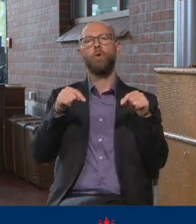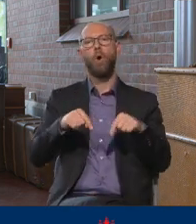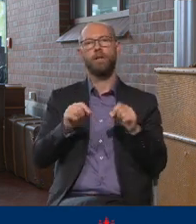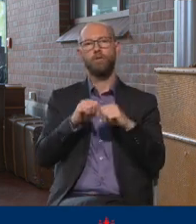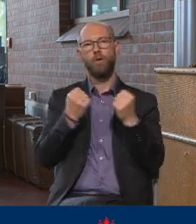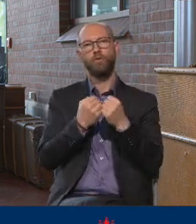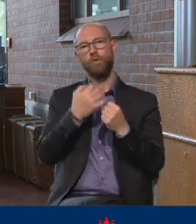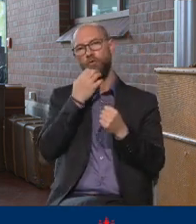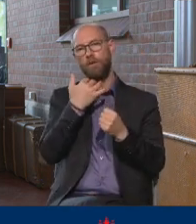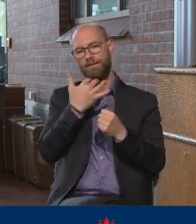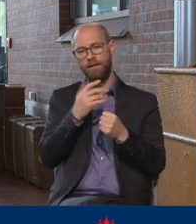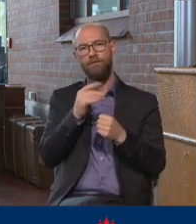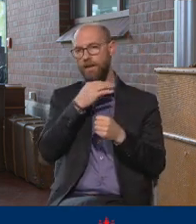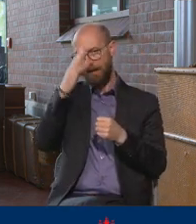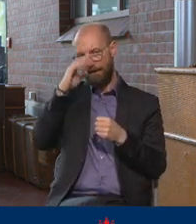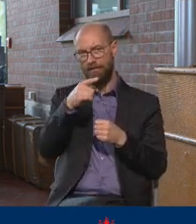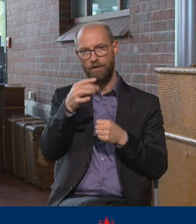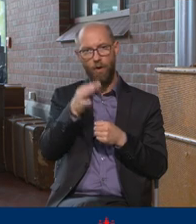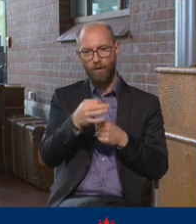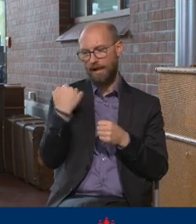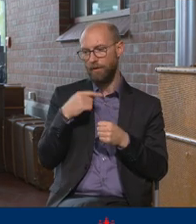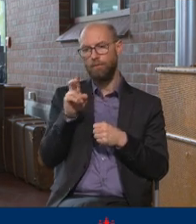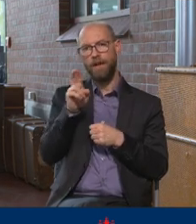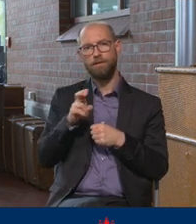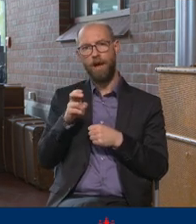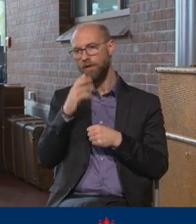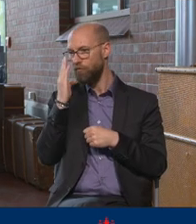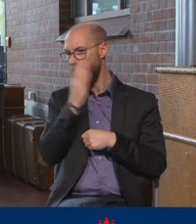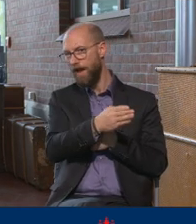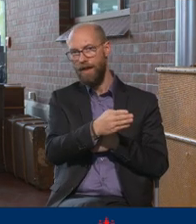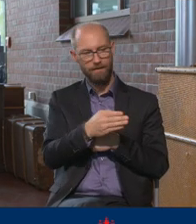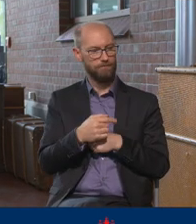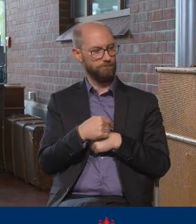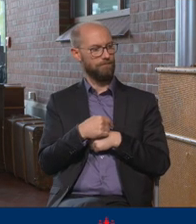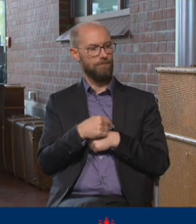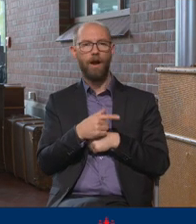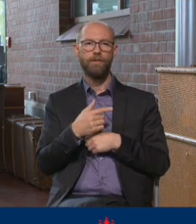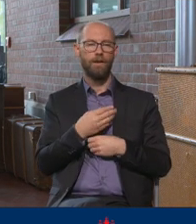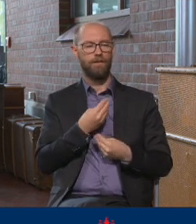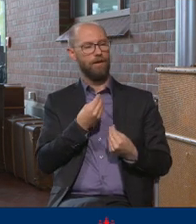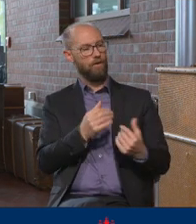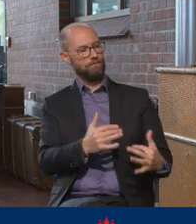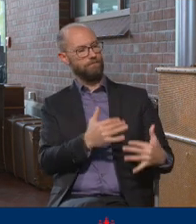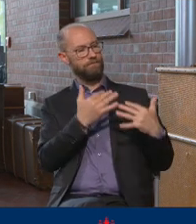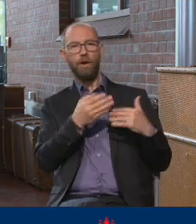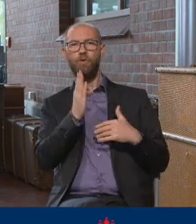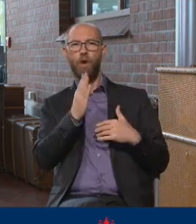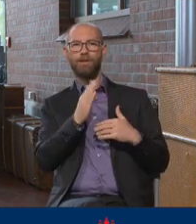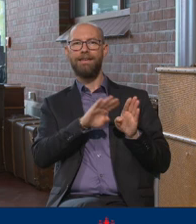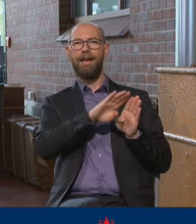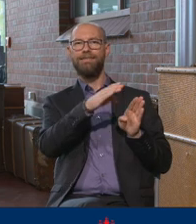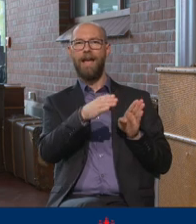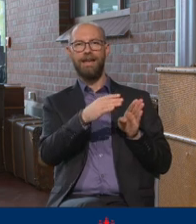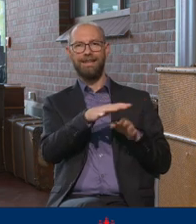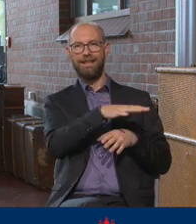viele von ihnen kennen den ort selbst wenn eben noch mit der bahn vorbei gefahren und war dann doch auch wieder verzückt von der nördlichen seite denn